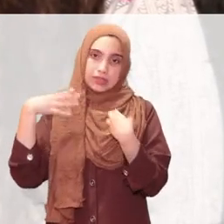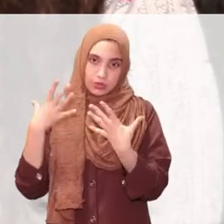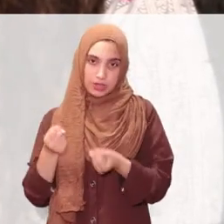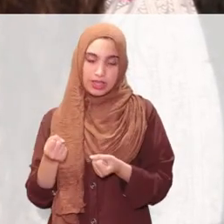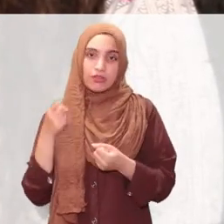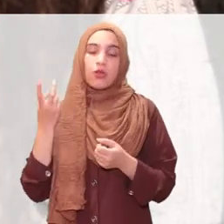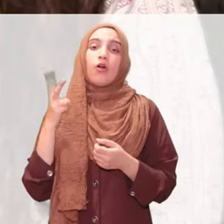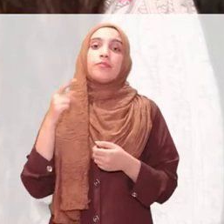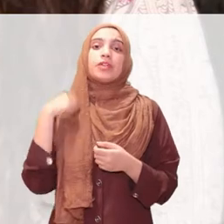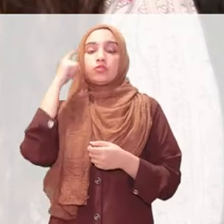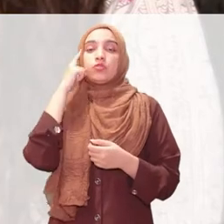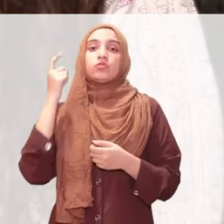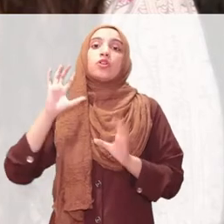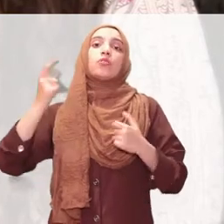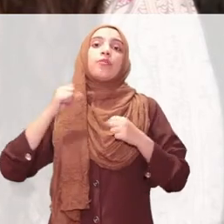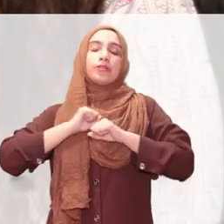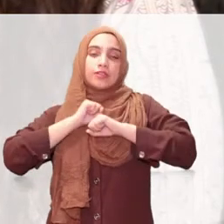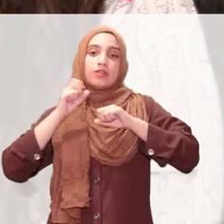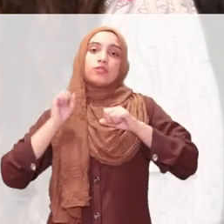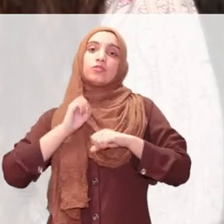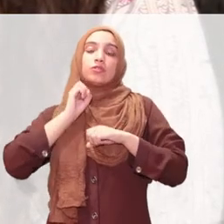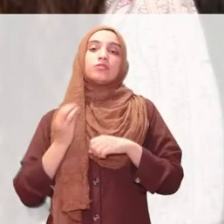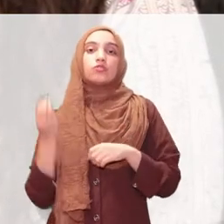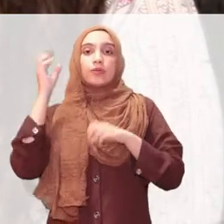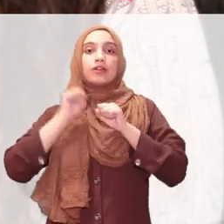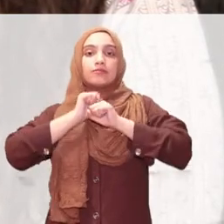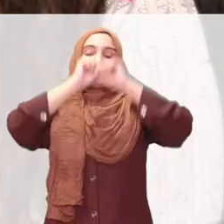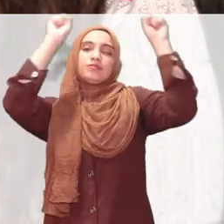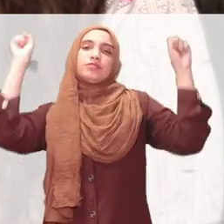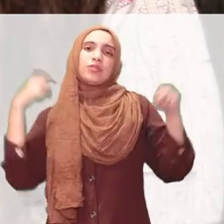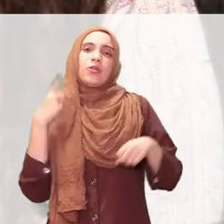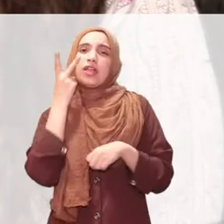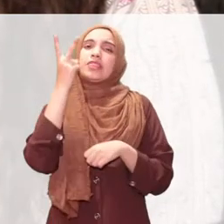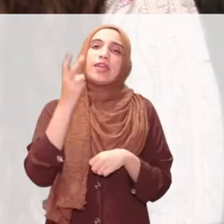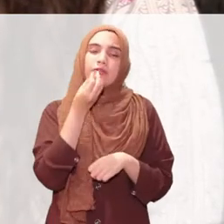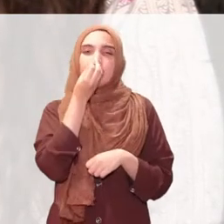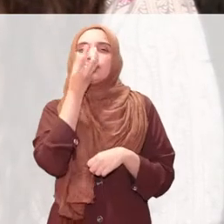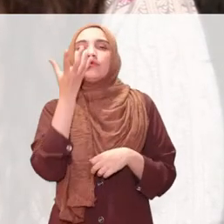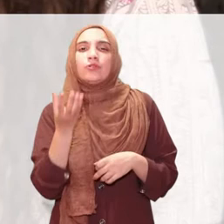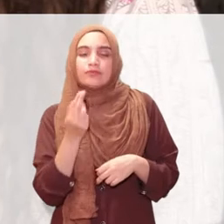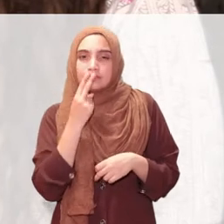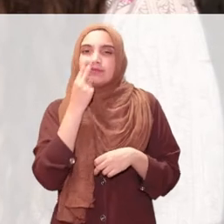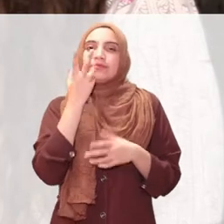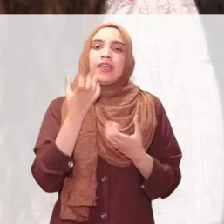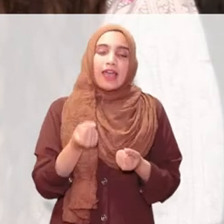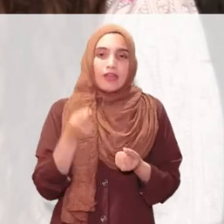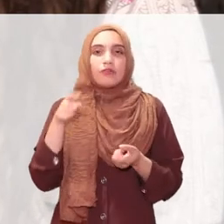कि जब आप उन ग्रुप गर्ल्स में गईं मैं यहां तक से बॉलीवुड bigbreaking.com